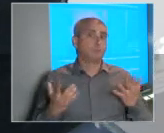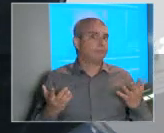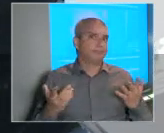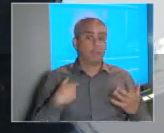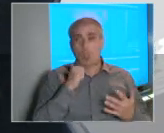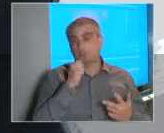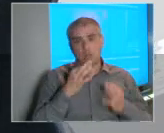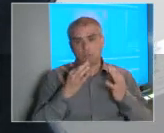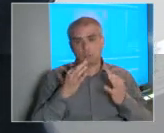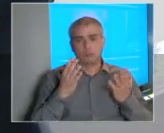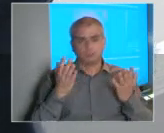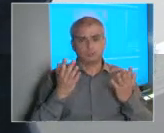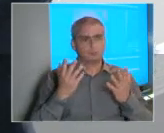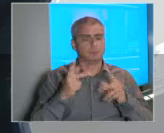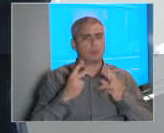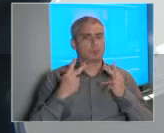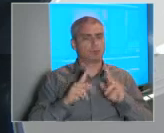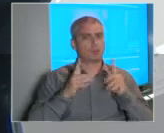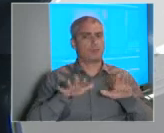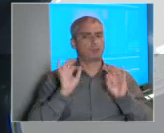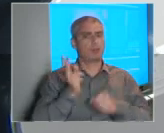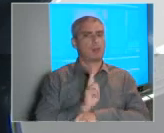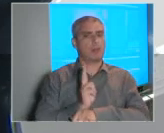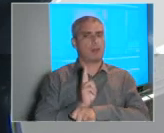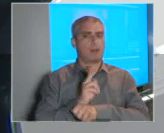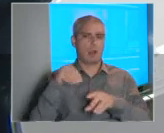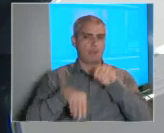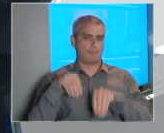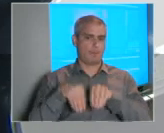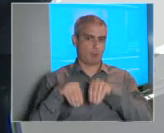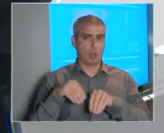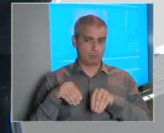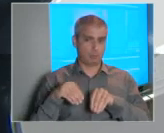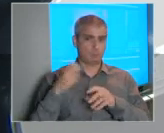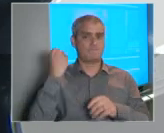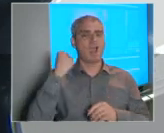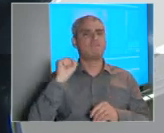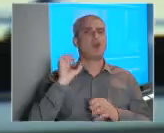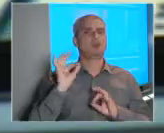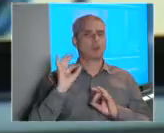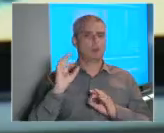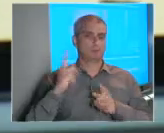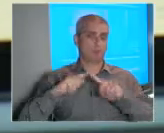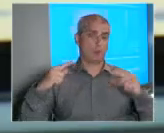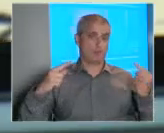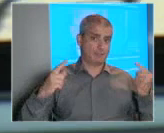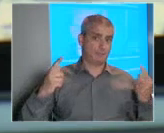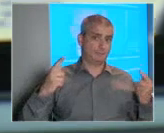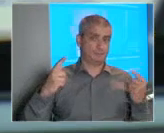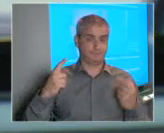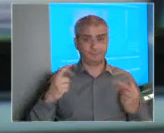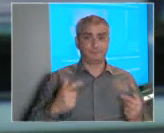לא רוצה לשפוט ולומר גדולה מאוד, אבל תופעה משמעותית של זיופים והפרות כאלה ואחרות.